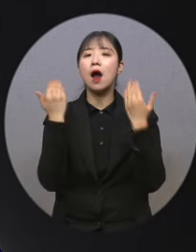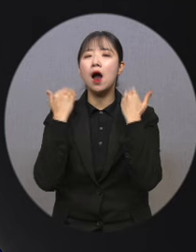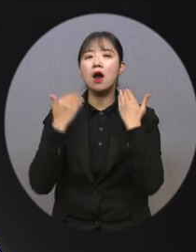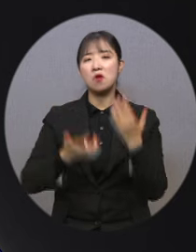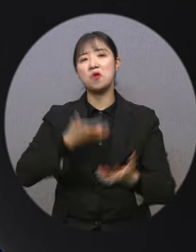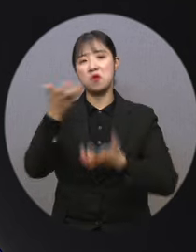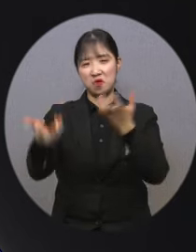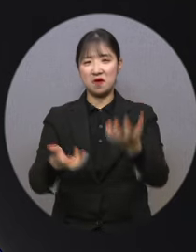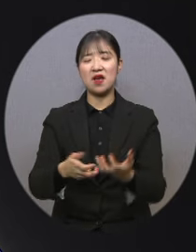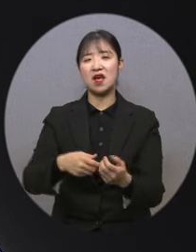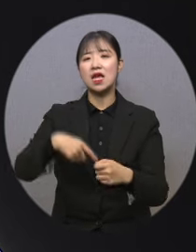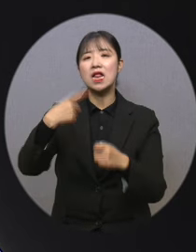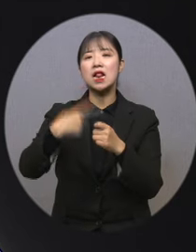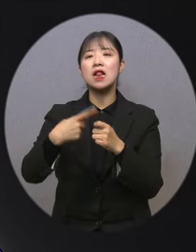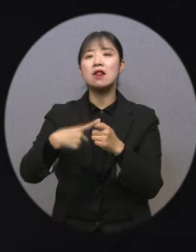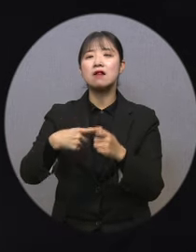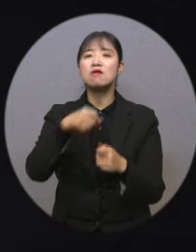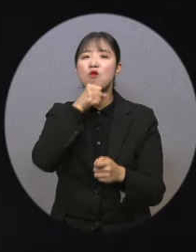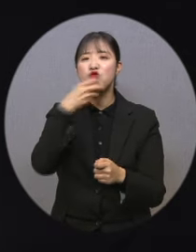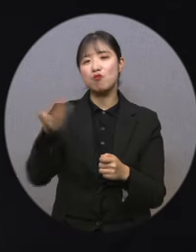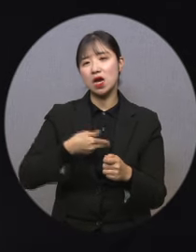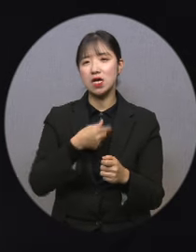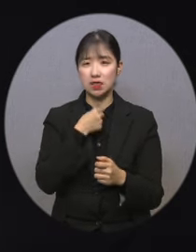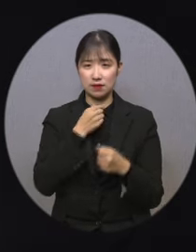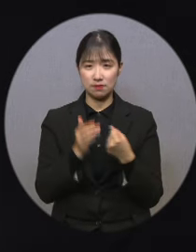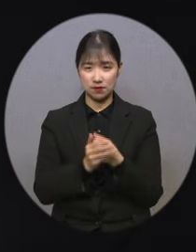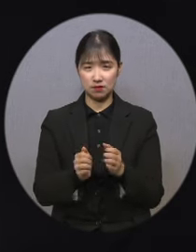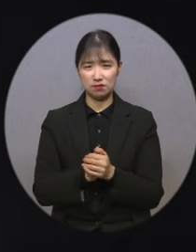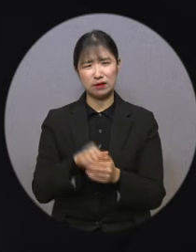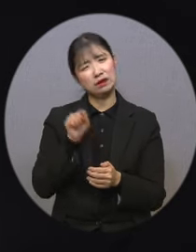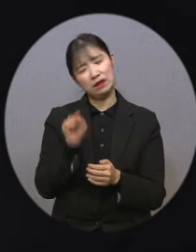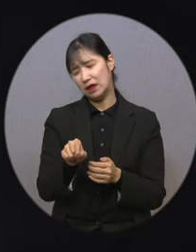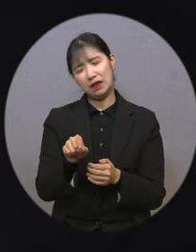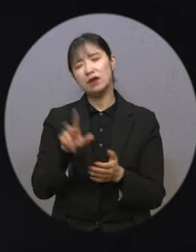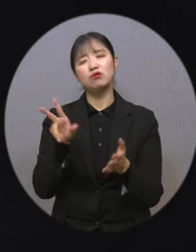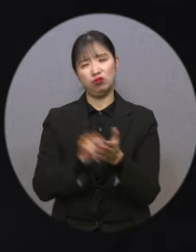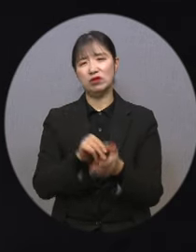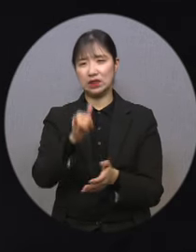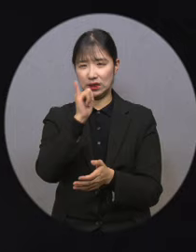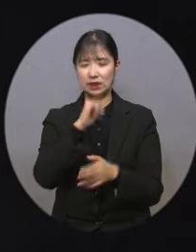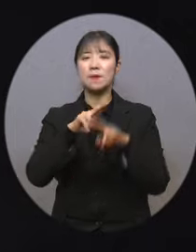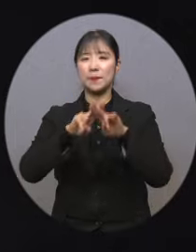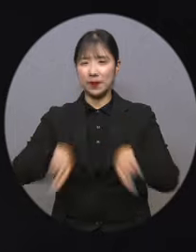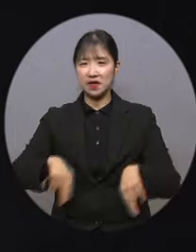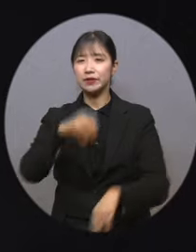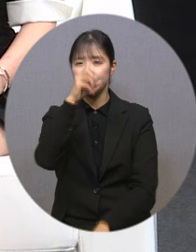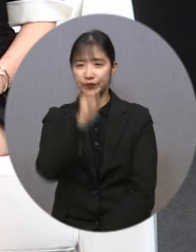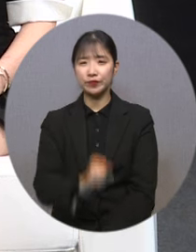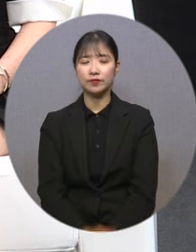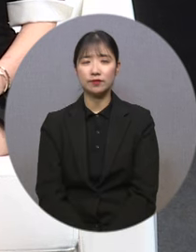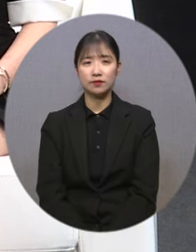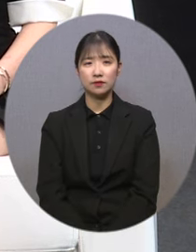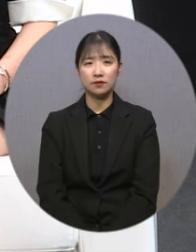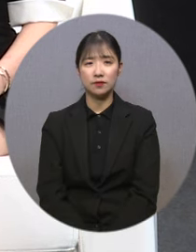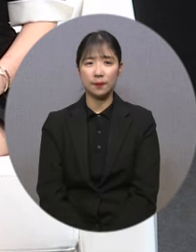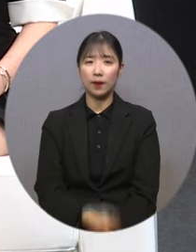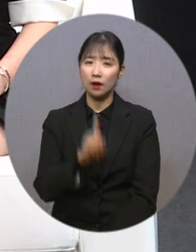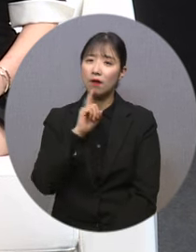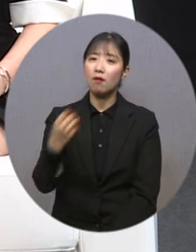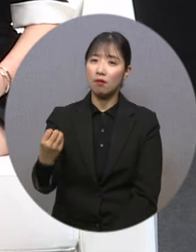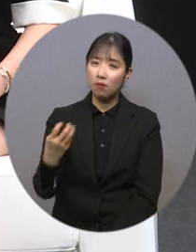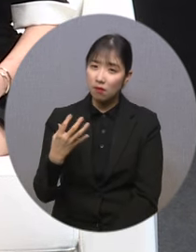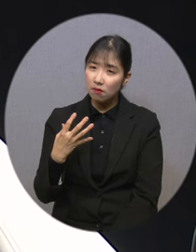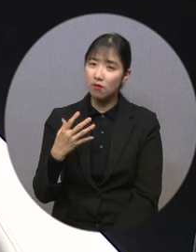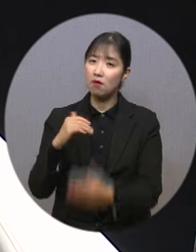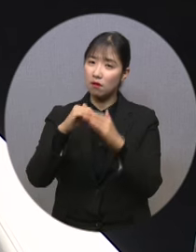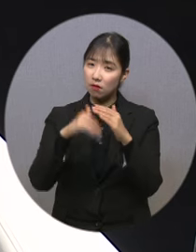얼마 들려 잘못된 겁니다 예서 내지는 폐지 합니다 음 지금 말씀 듣고 보면은